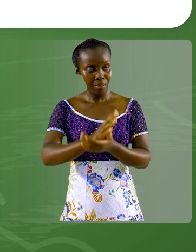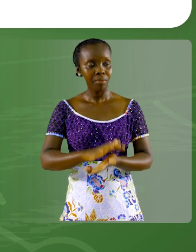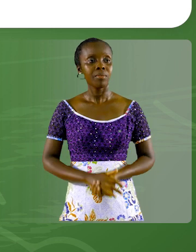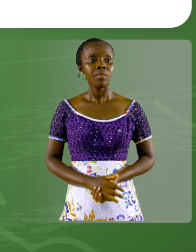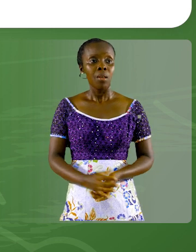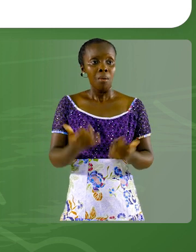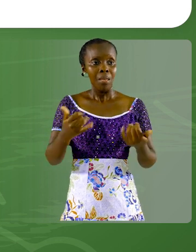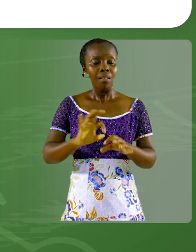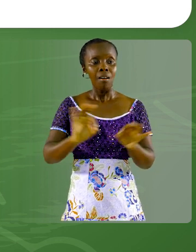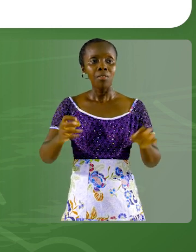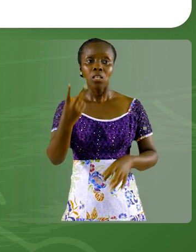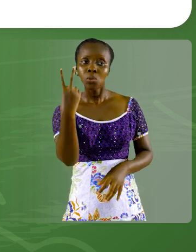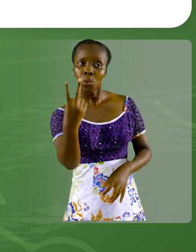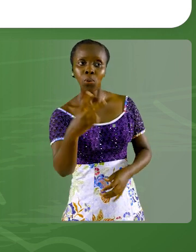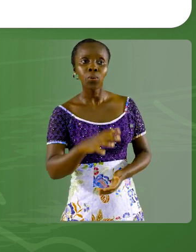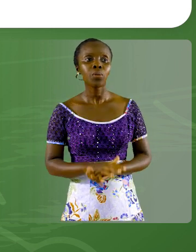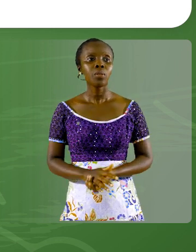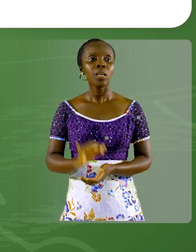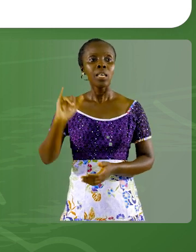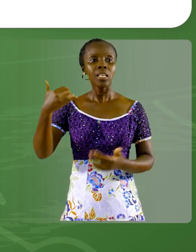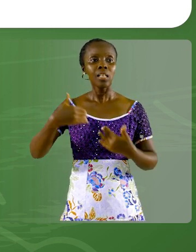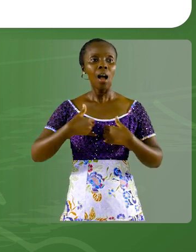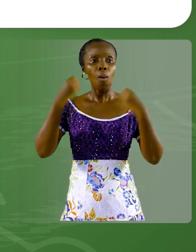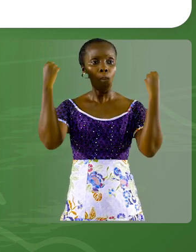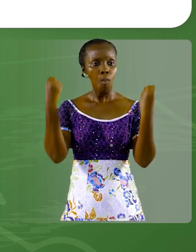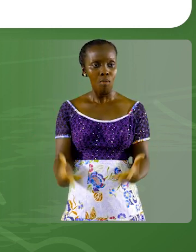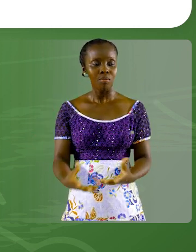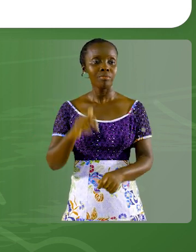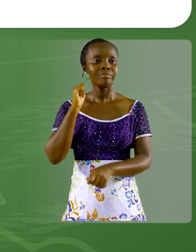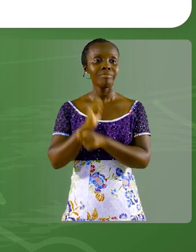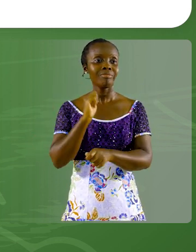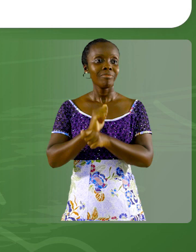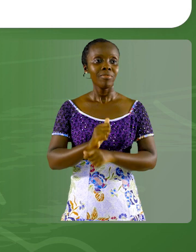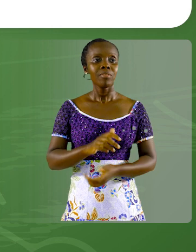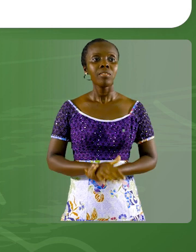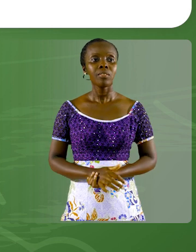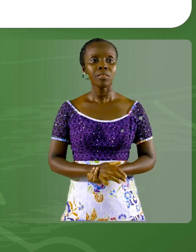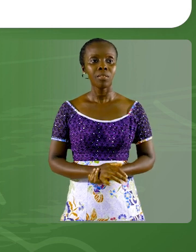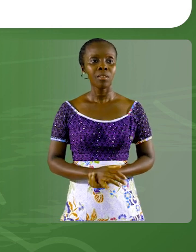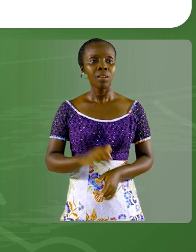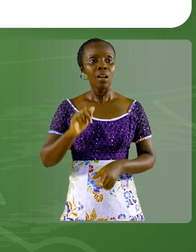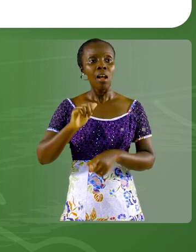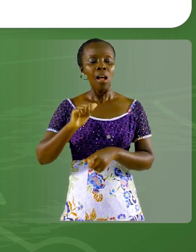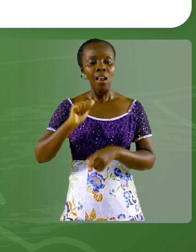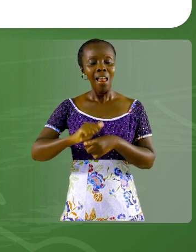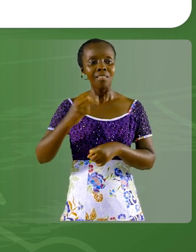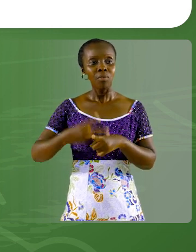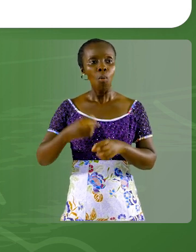Dans la phrase 2, il a beaucoup travaillé. Où se situe l'adverbe beaucoup?